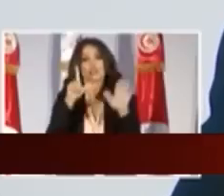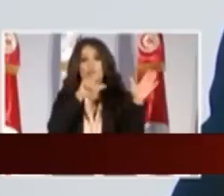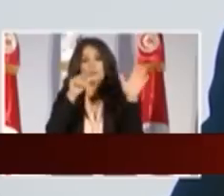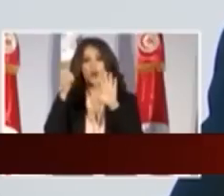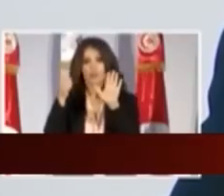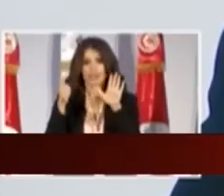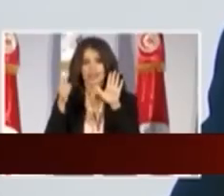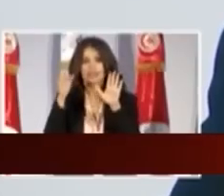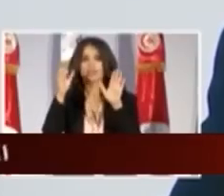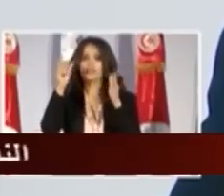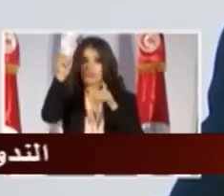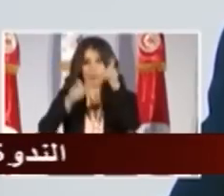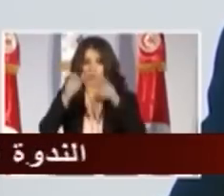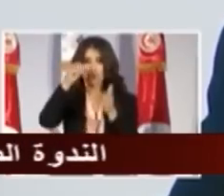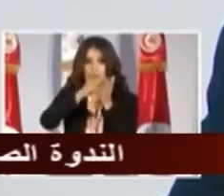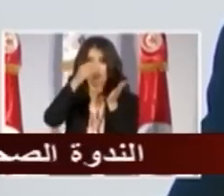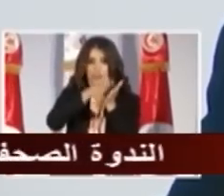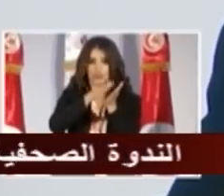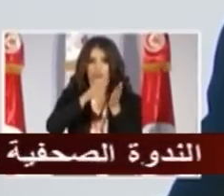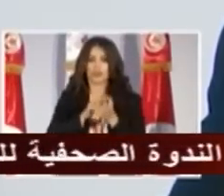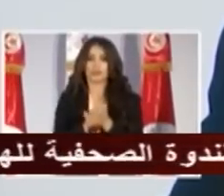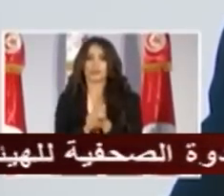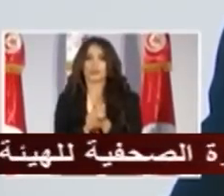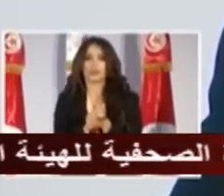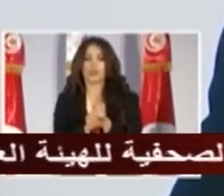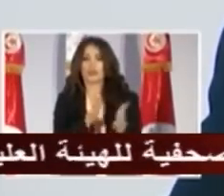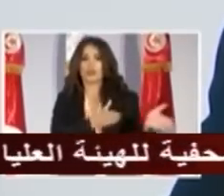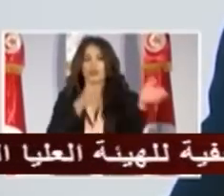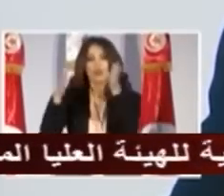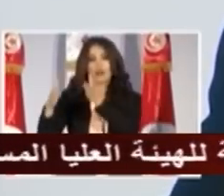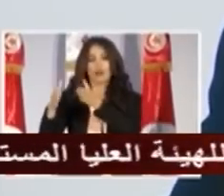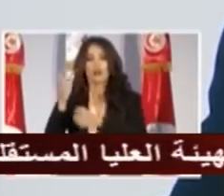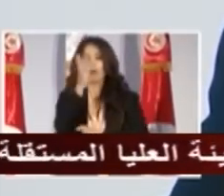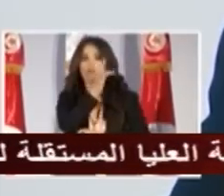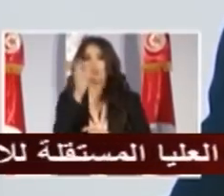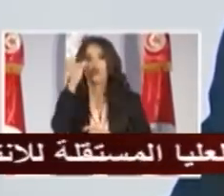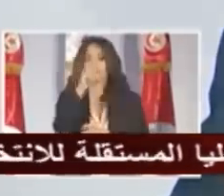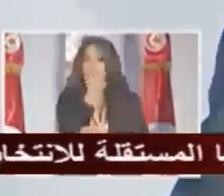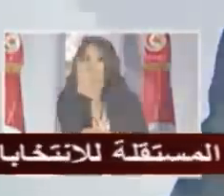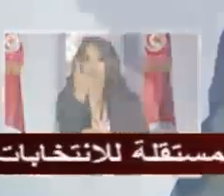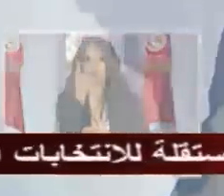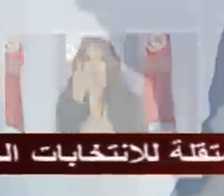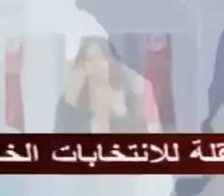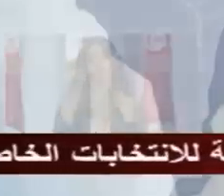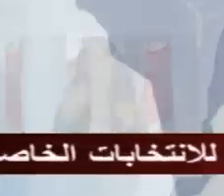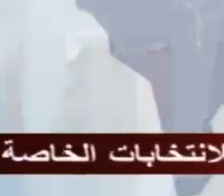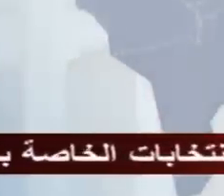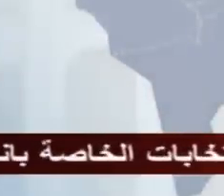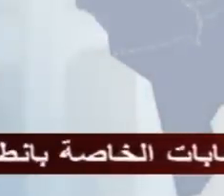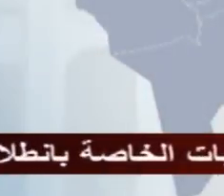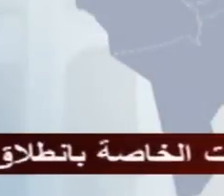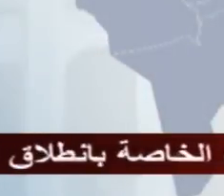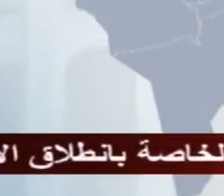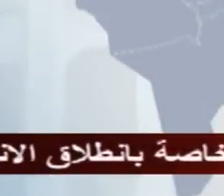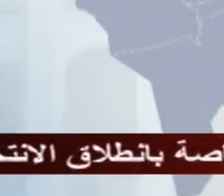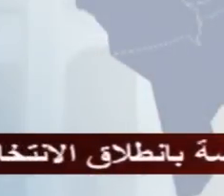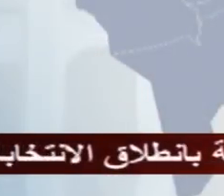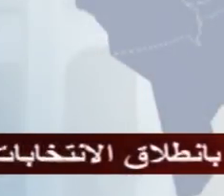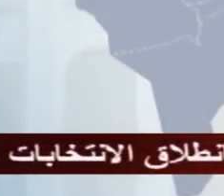وسجل بالنسبه لفرنسا وواحد عندنا ثمانيه